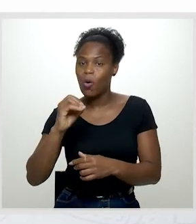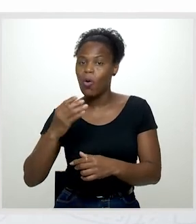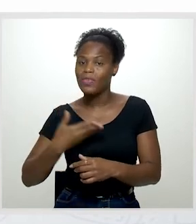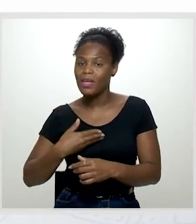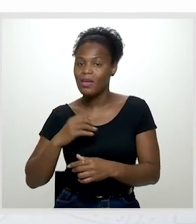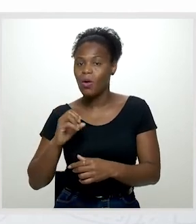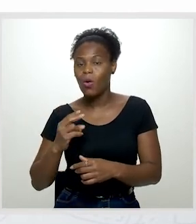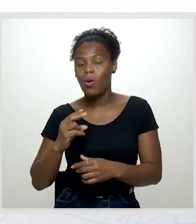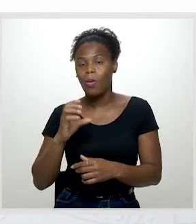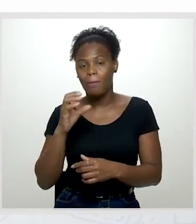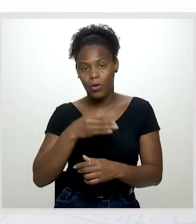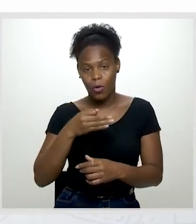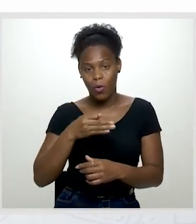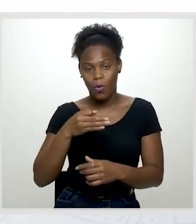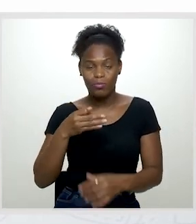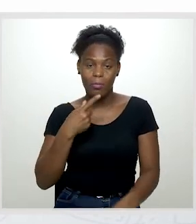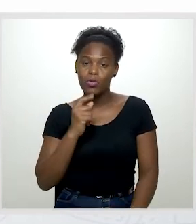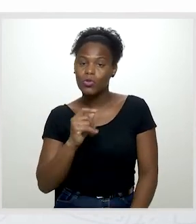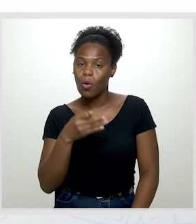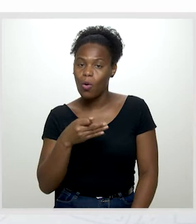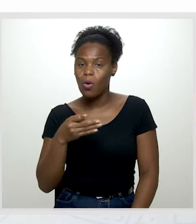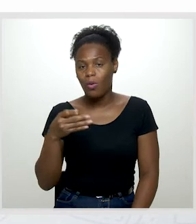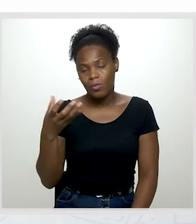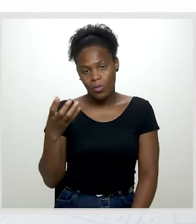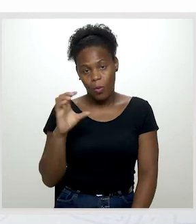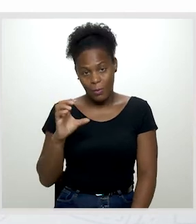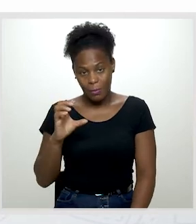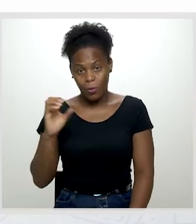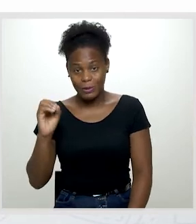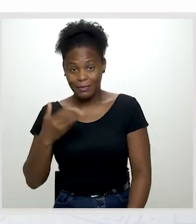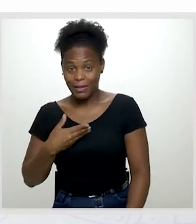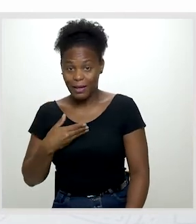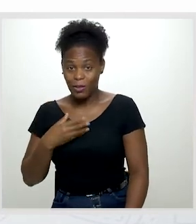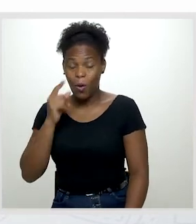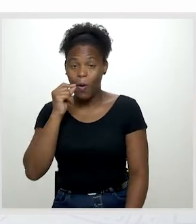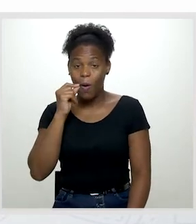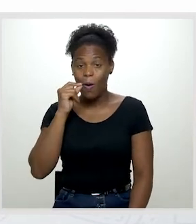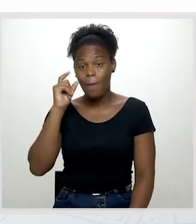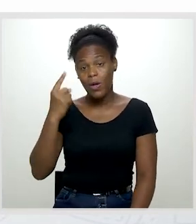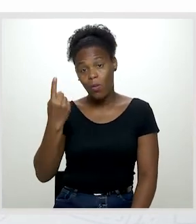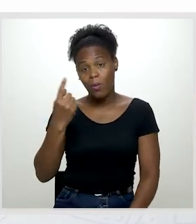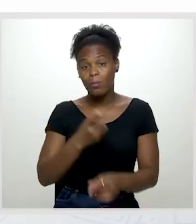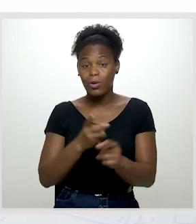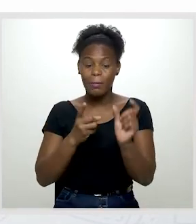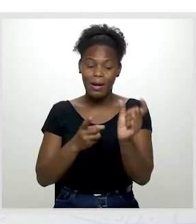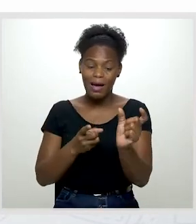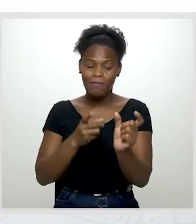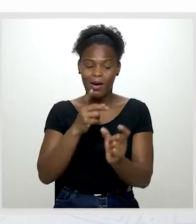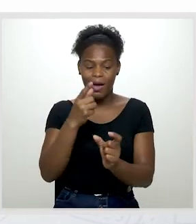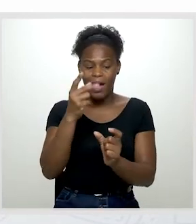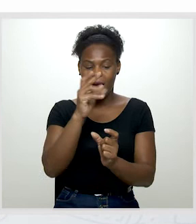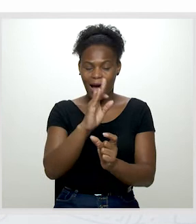un pronom complément d'objet direct, masculin singulier, puisqu'il remplace le mot